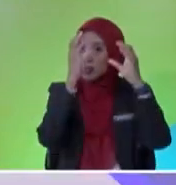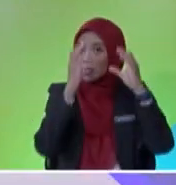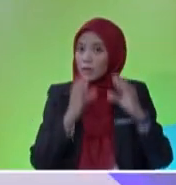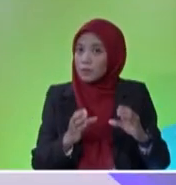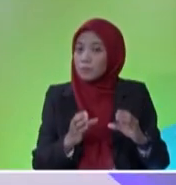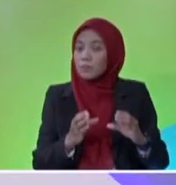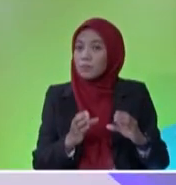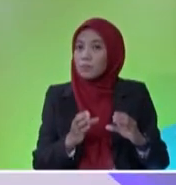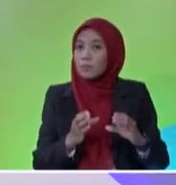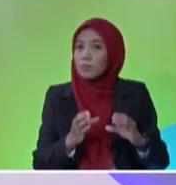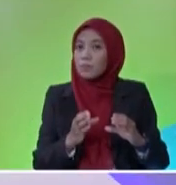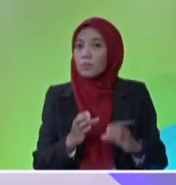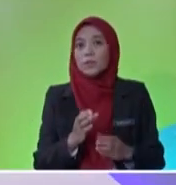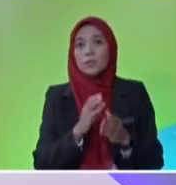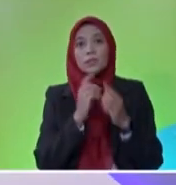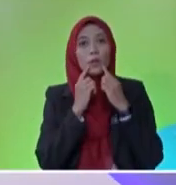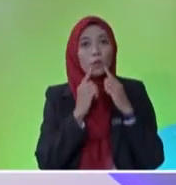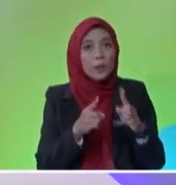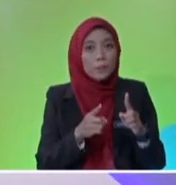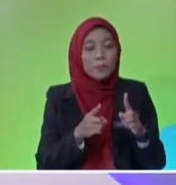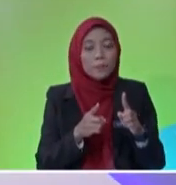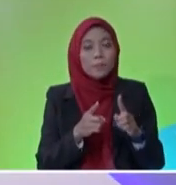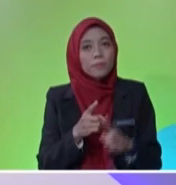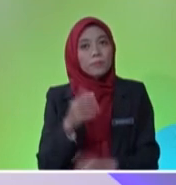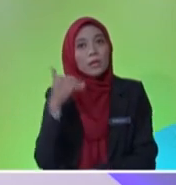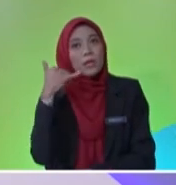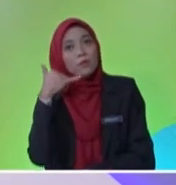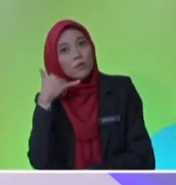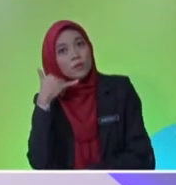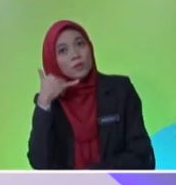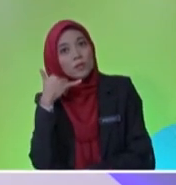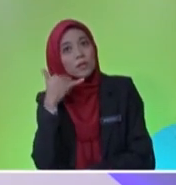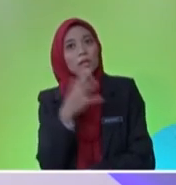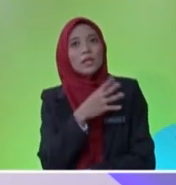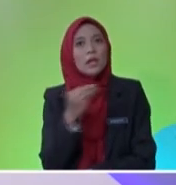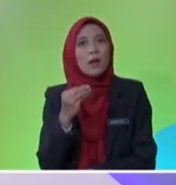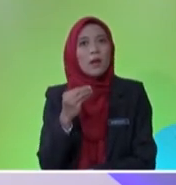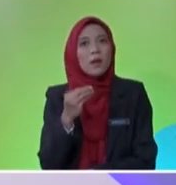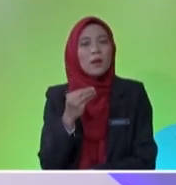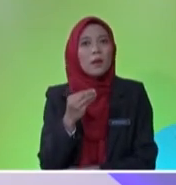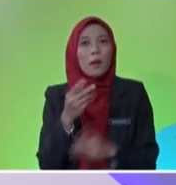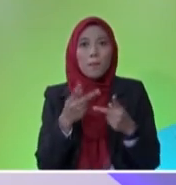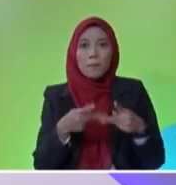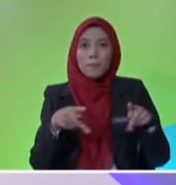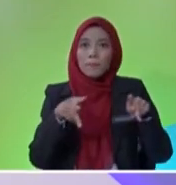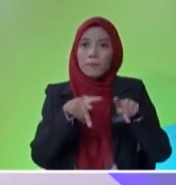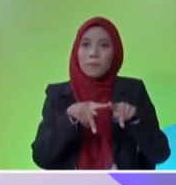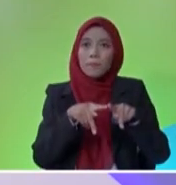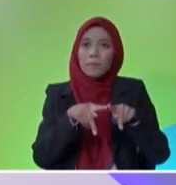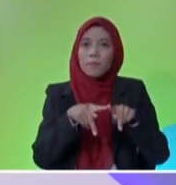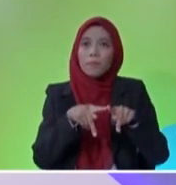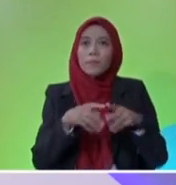jawab kita tadi voice 99 dan kita pastikan jenis kecemasan jenis kecemasan dahulu